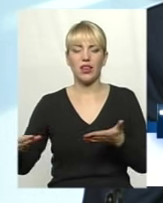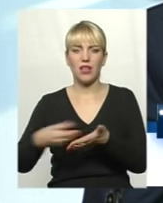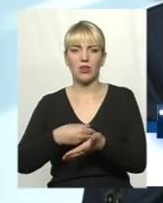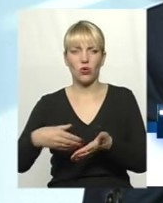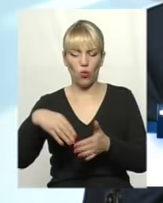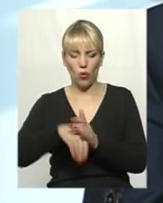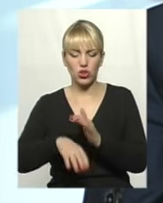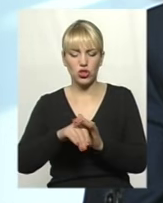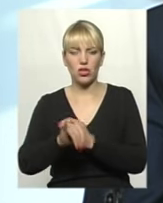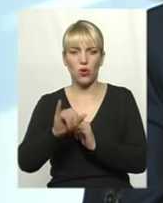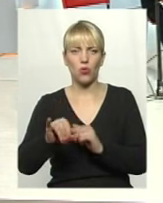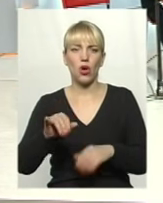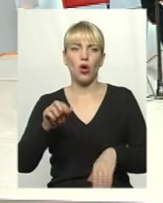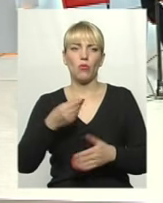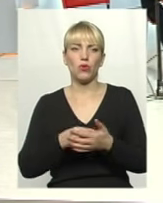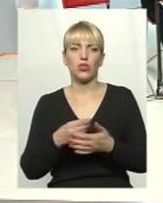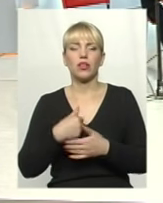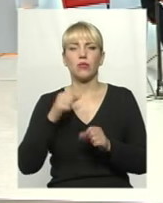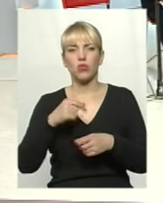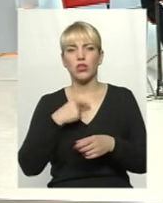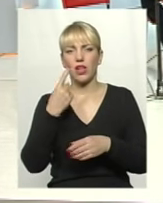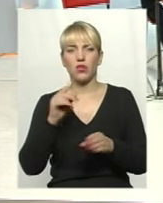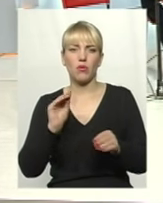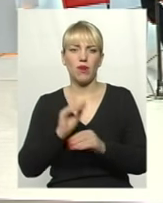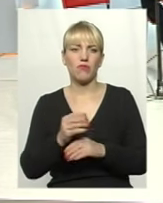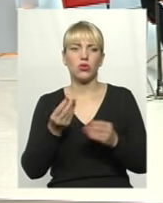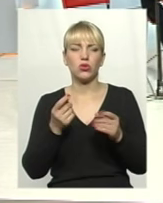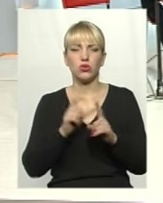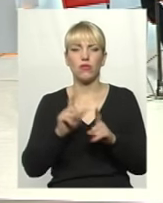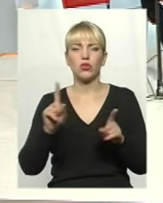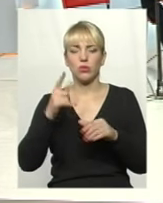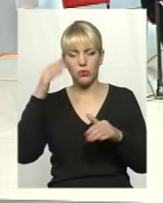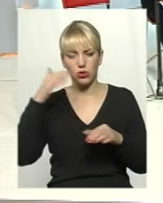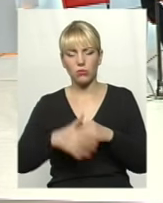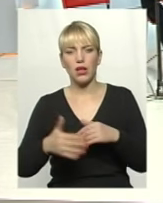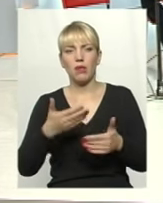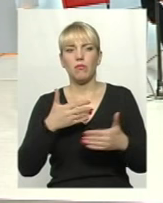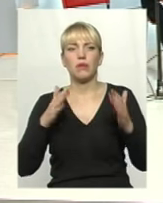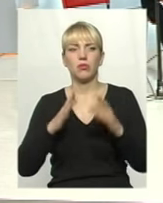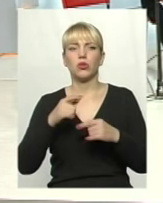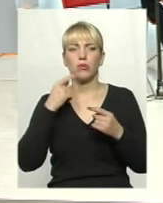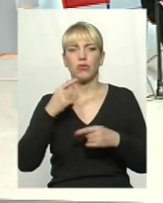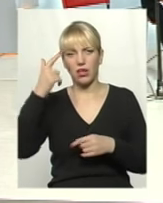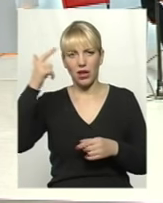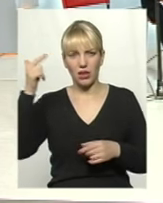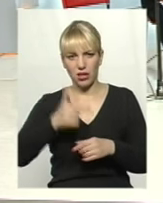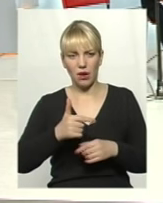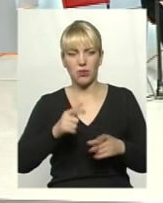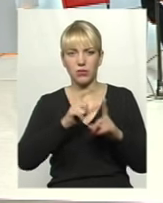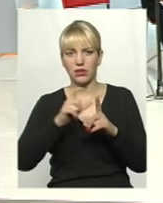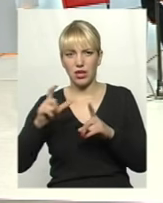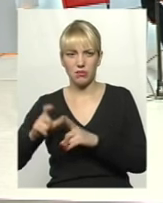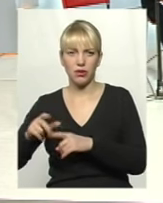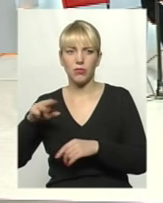бюджет. Можна я, будь ласка, одне слово добавлю? Для того, щоб було зрозуміло, ми будемо говорити такими грамотними, розумними